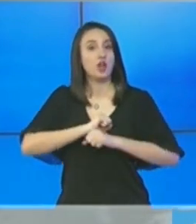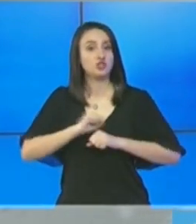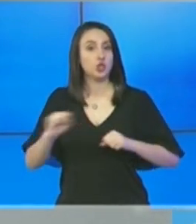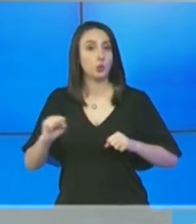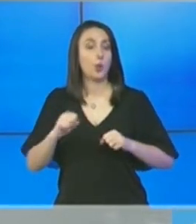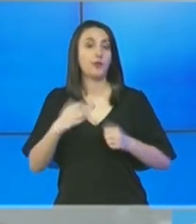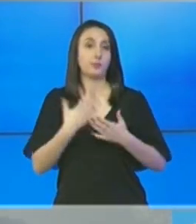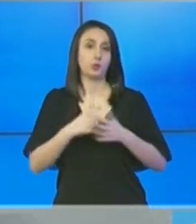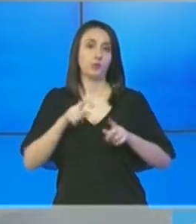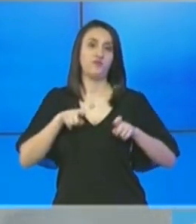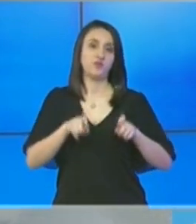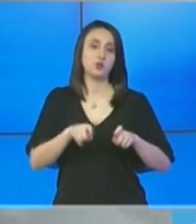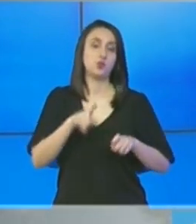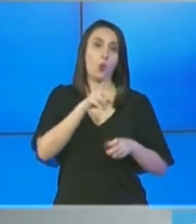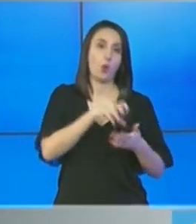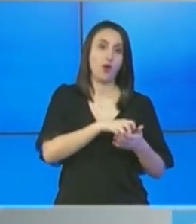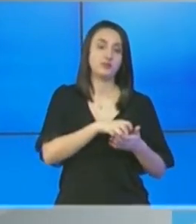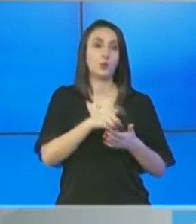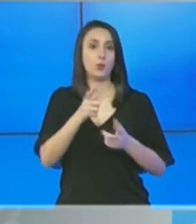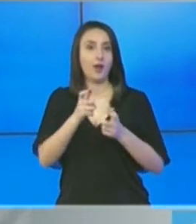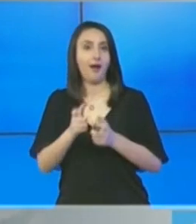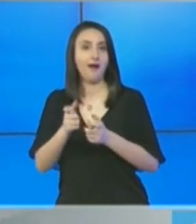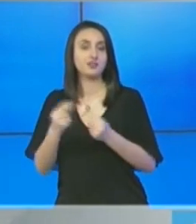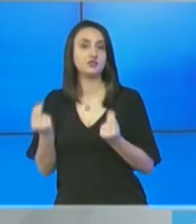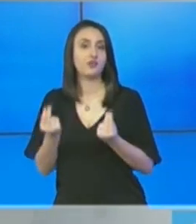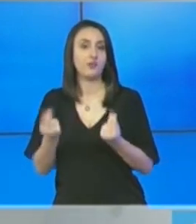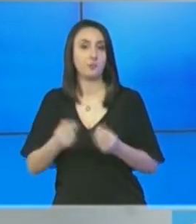a virusului într-o localitate sau într-un cartier.